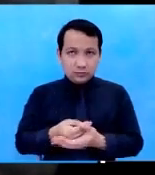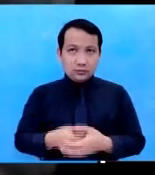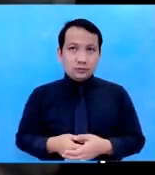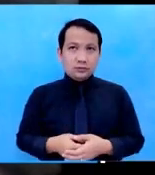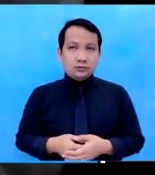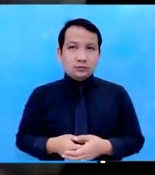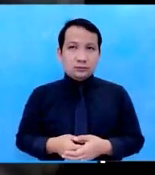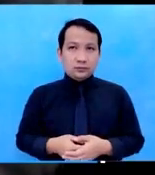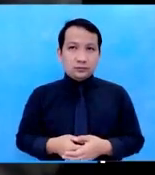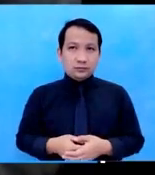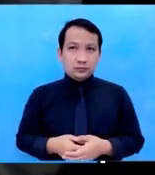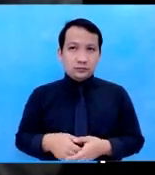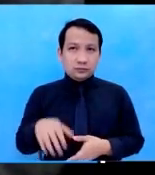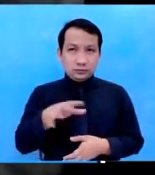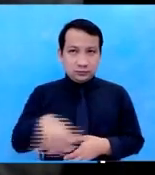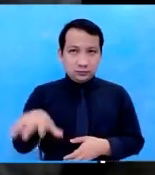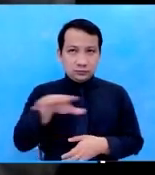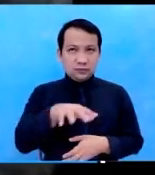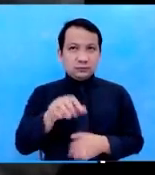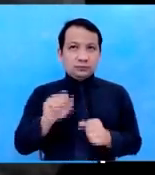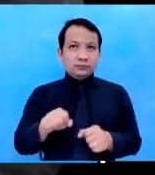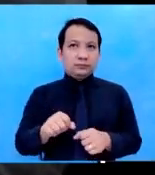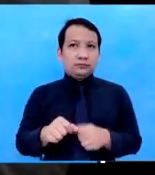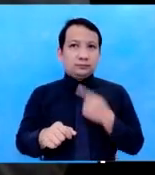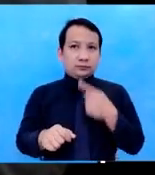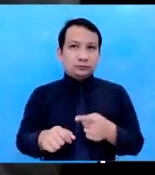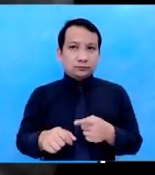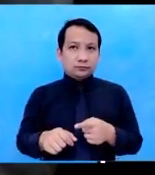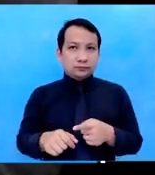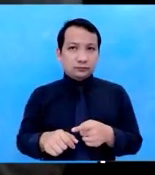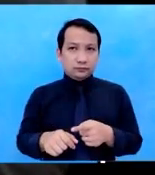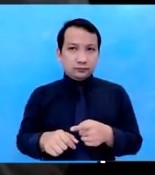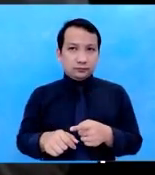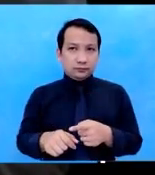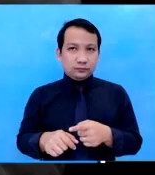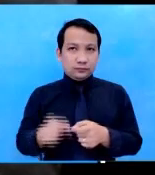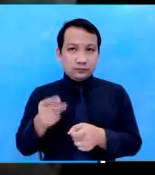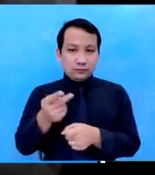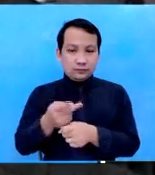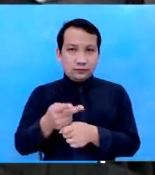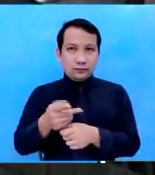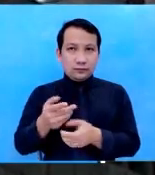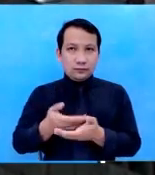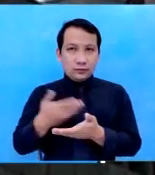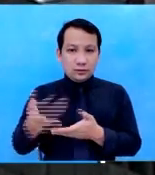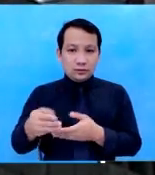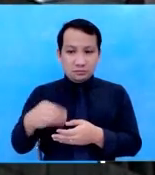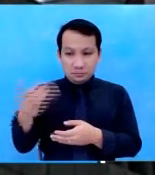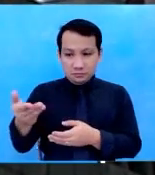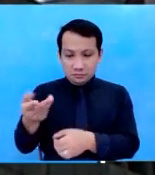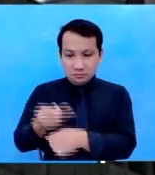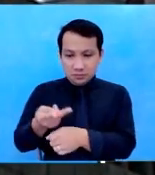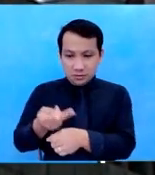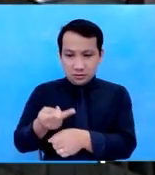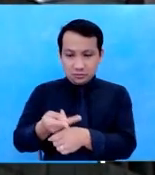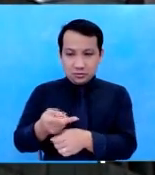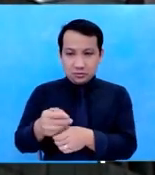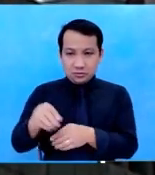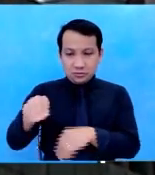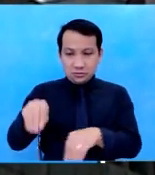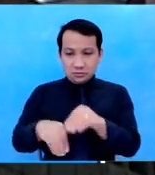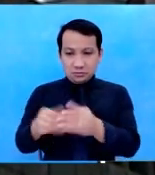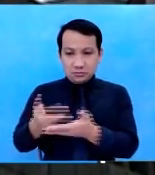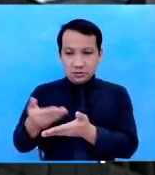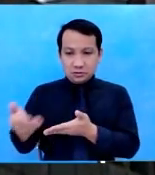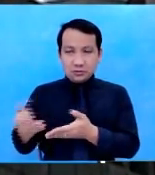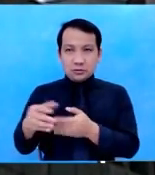umiikot. So pag sinabing benta ko peso, bili ako dollar, goodbye tayo. Sabi ni dating Socio-Economic Planning